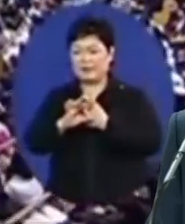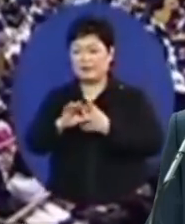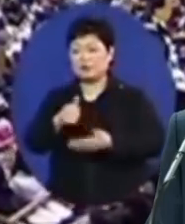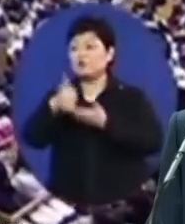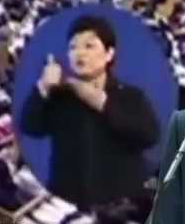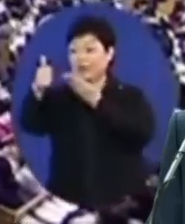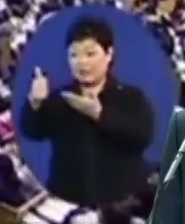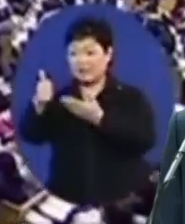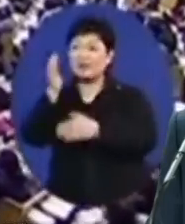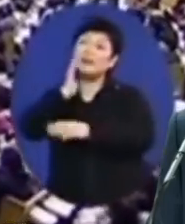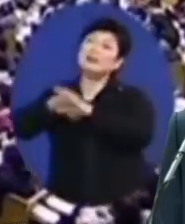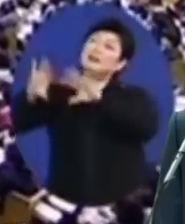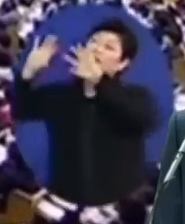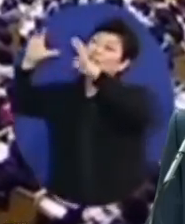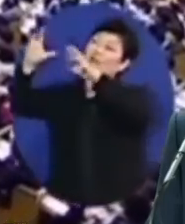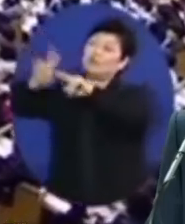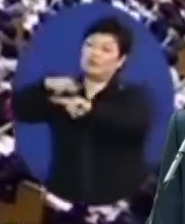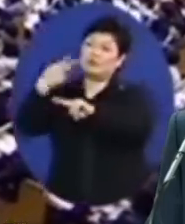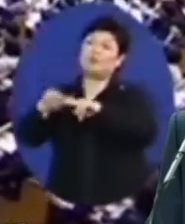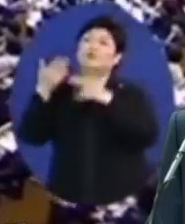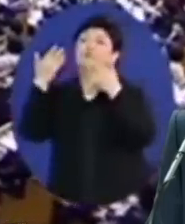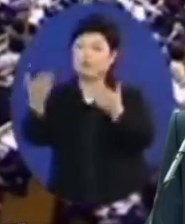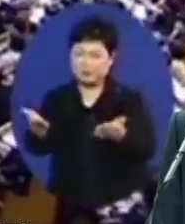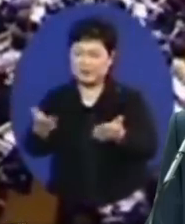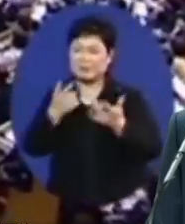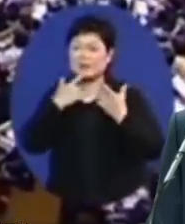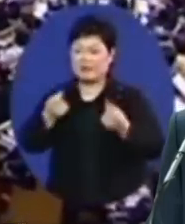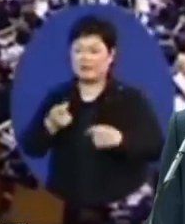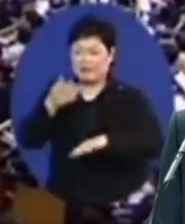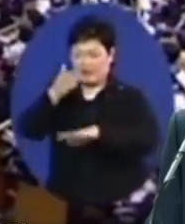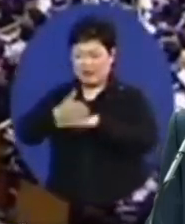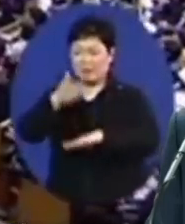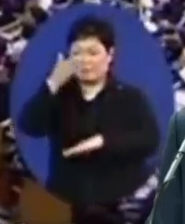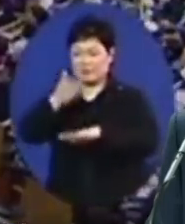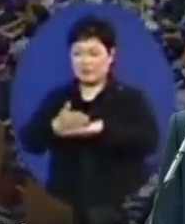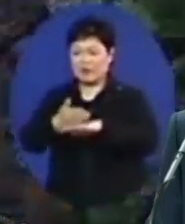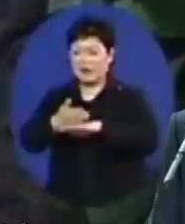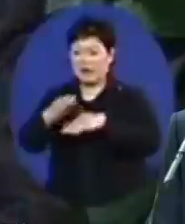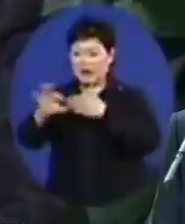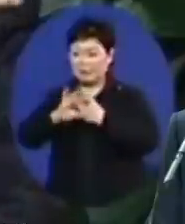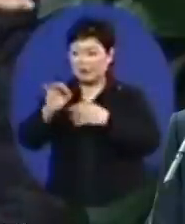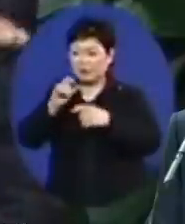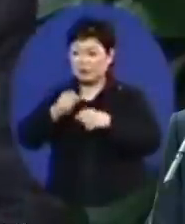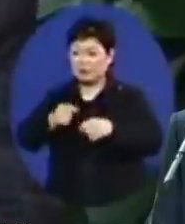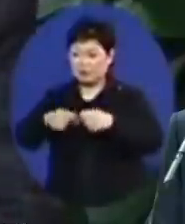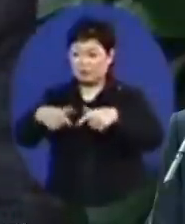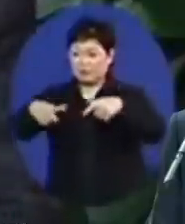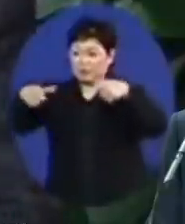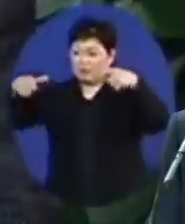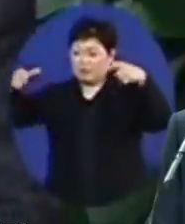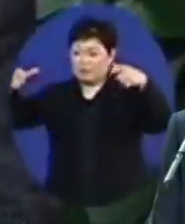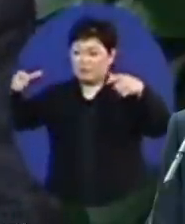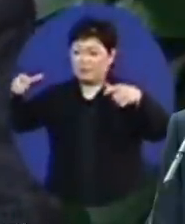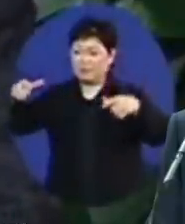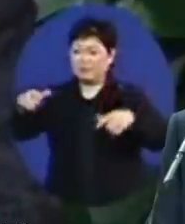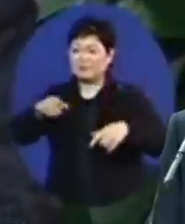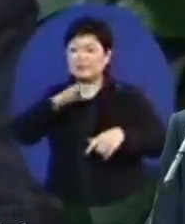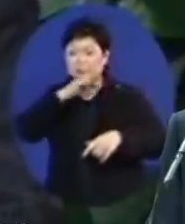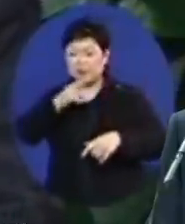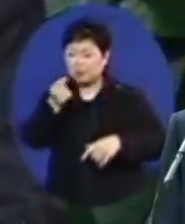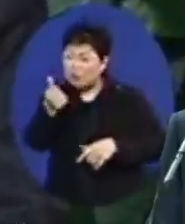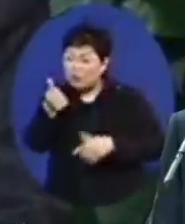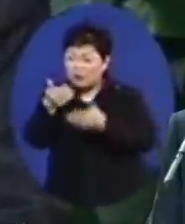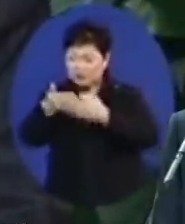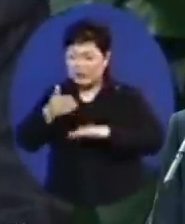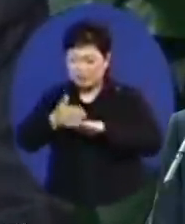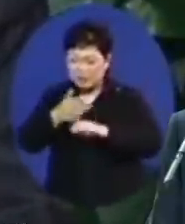주님께서 천국을 주신다고 말했었습니다. 감사는 자꾸 레벨이 높아져요. 작은 것을 보고 감사하면 더 큰 것 주시고, 더